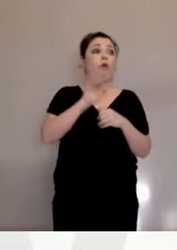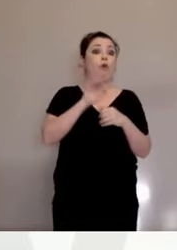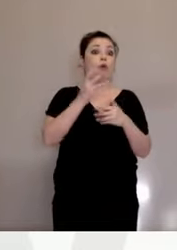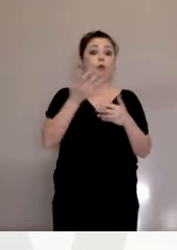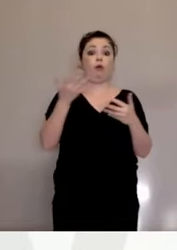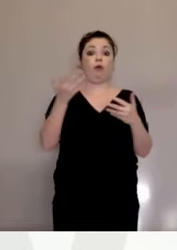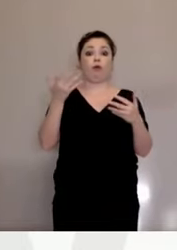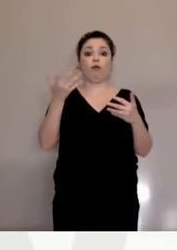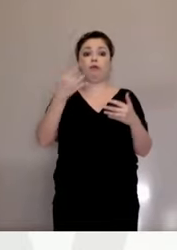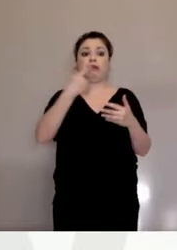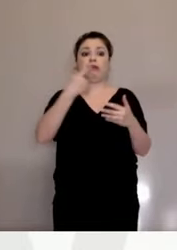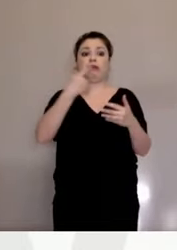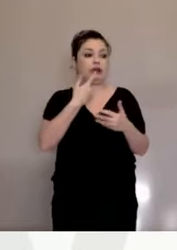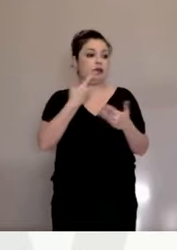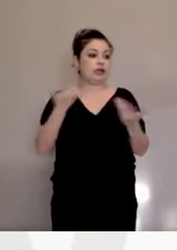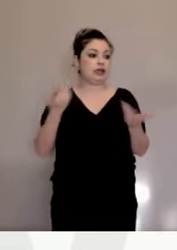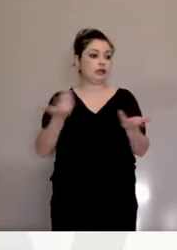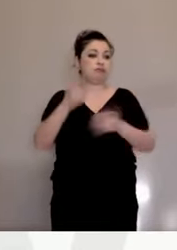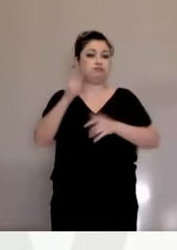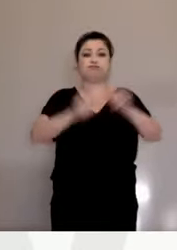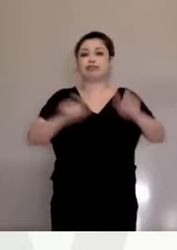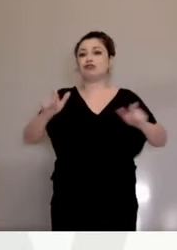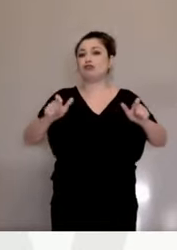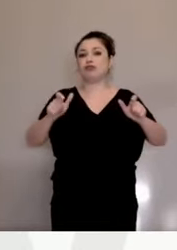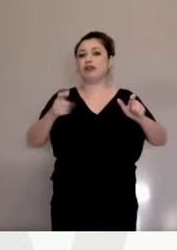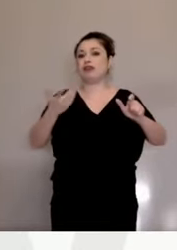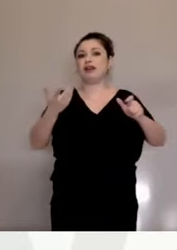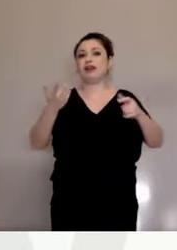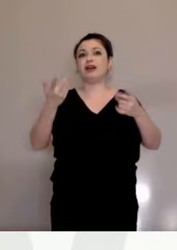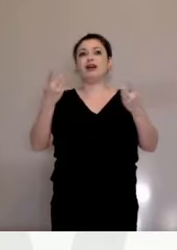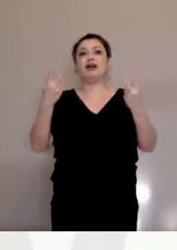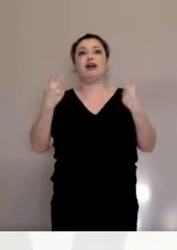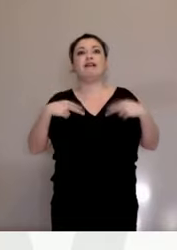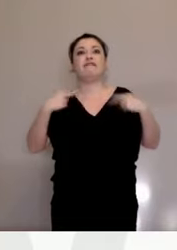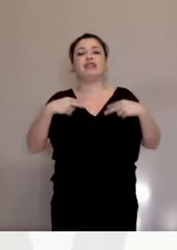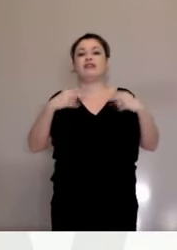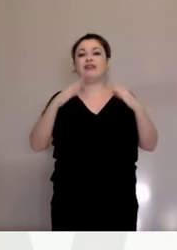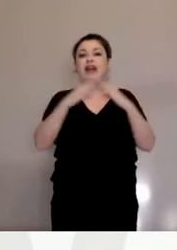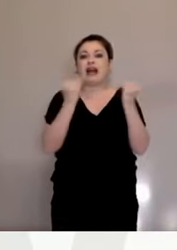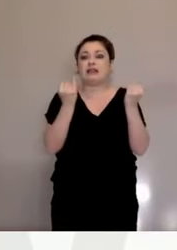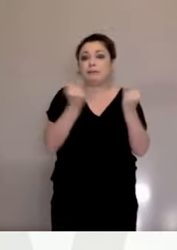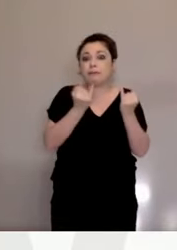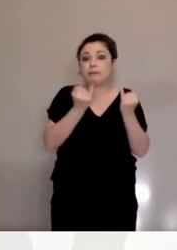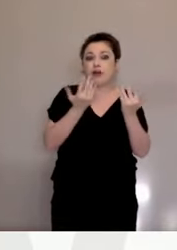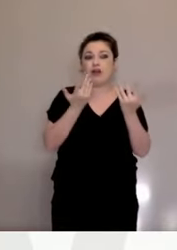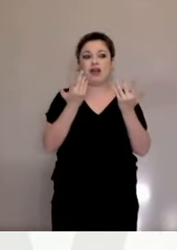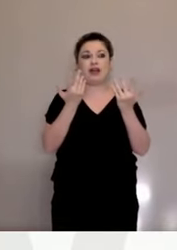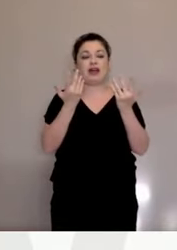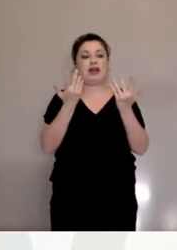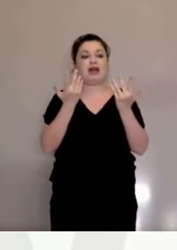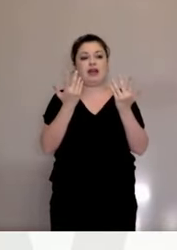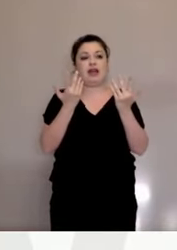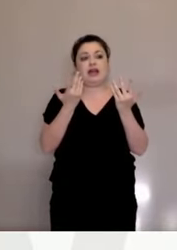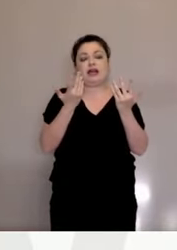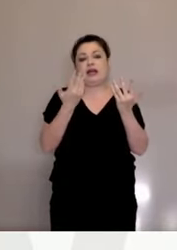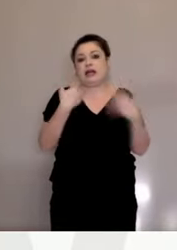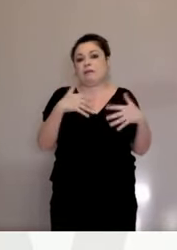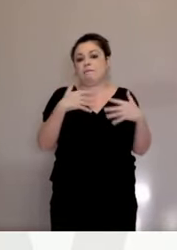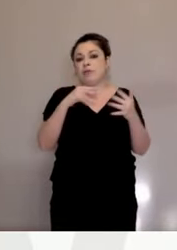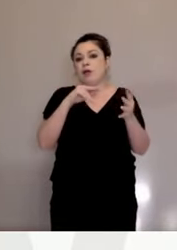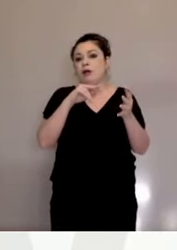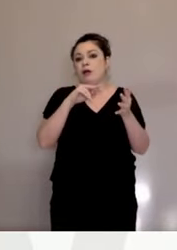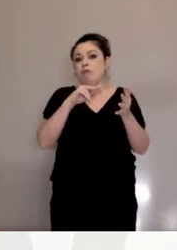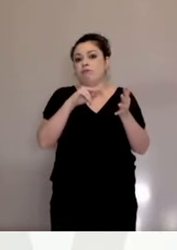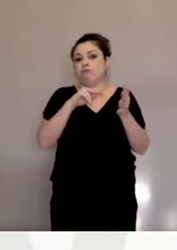Per tutta la gente che vivono nel case piccole, eccetera, sono problemi.